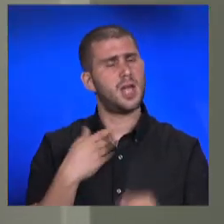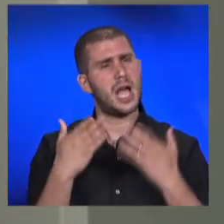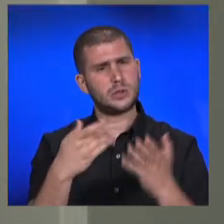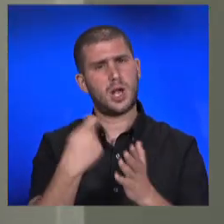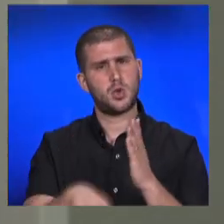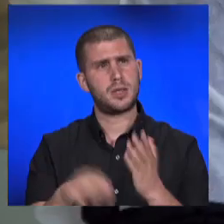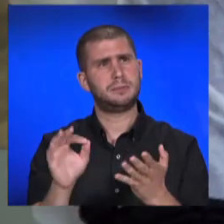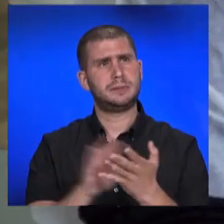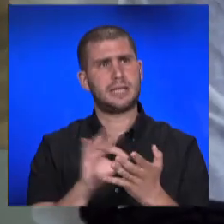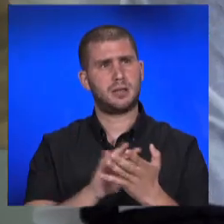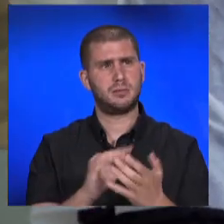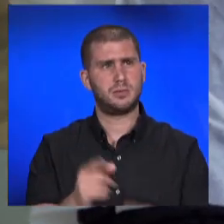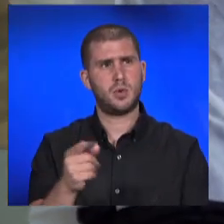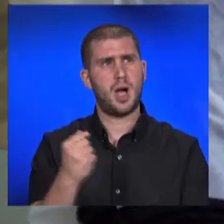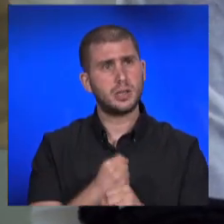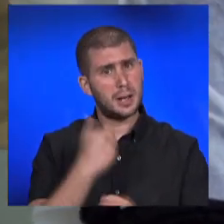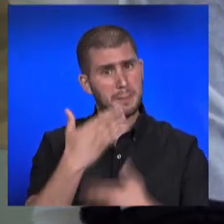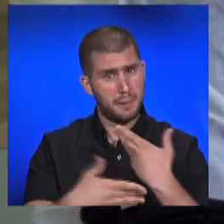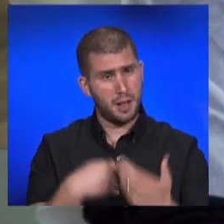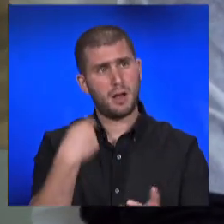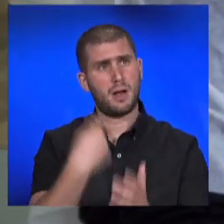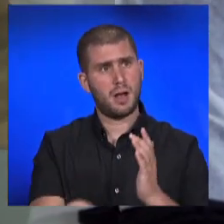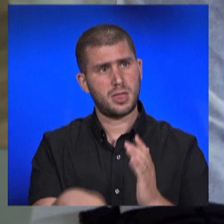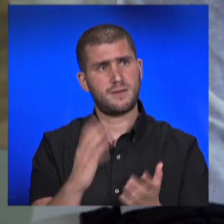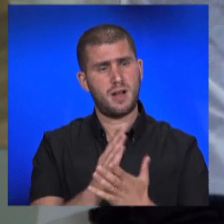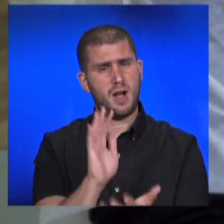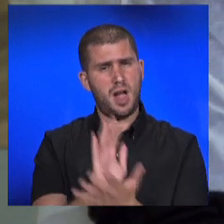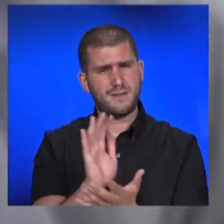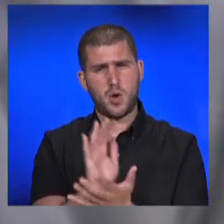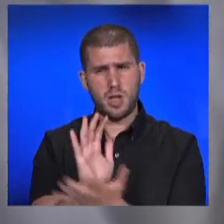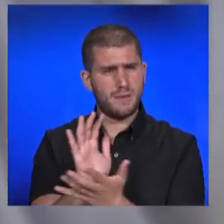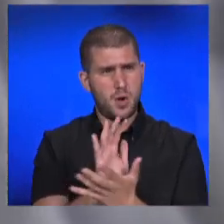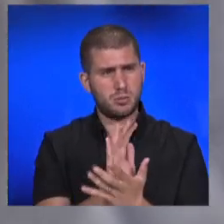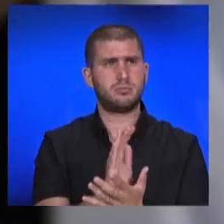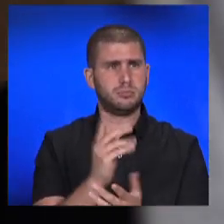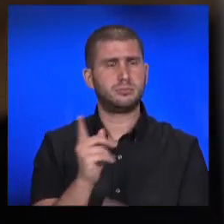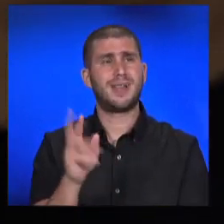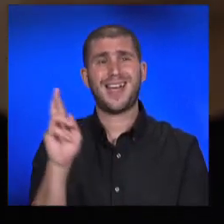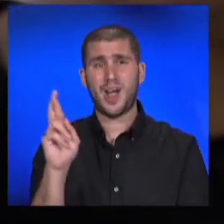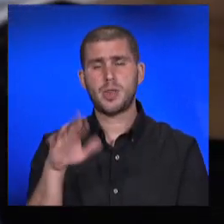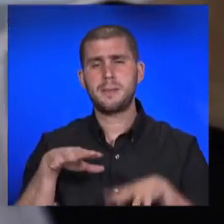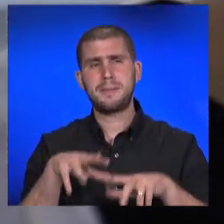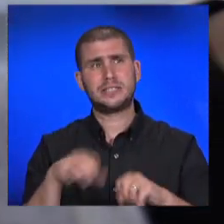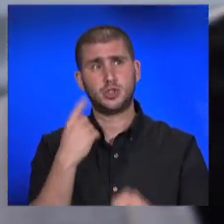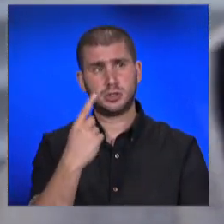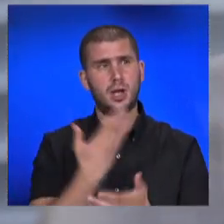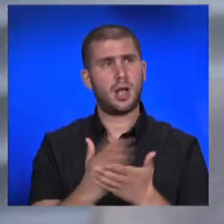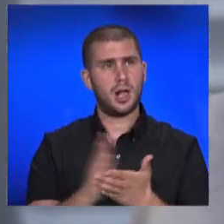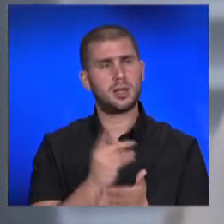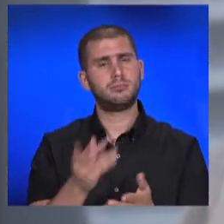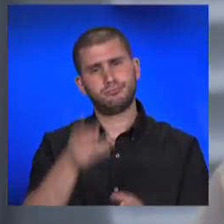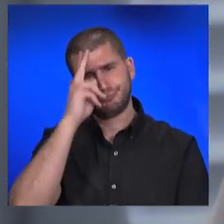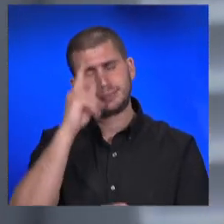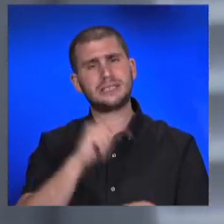לך לקנות משרד. הוא עשה צעד, רכש, לקח הלוואות בשבילי. רעות, מסאג'יסטית, החליטה שהגיע